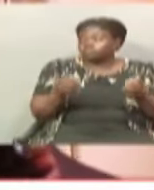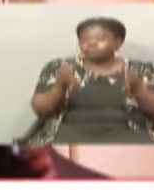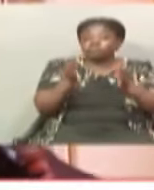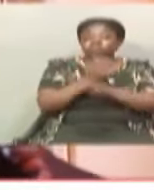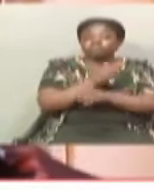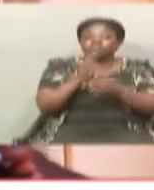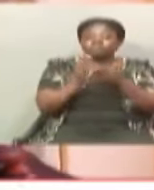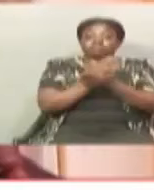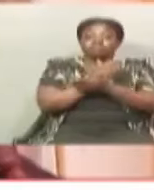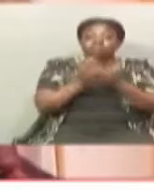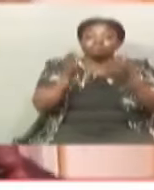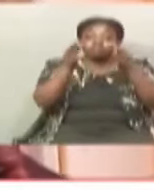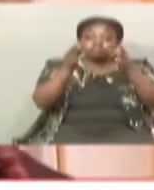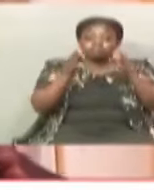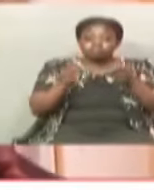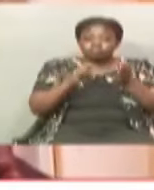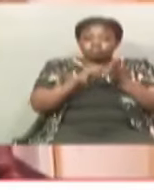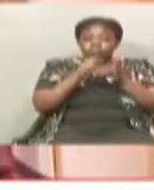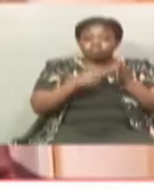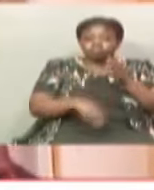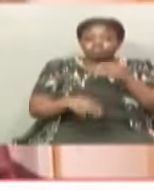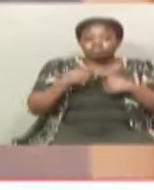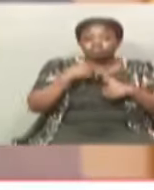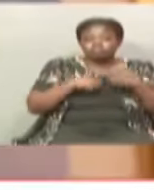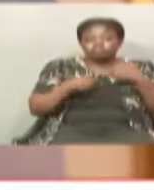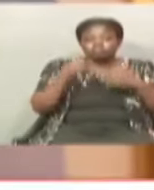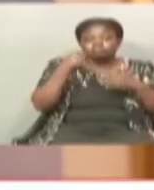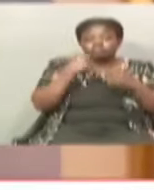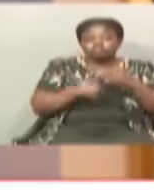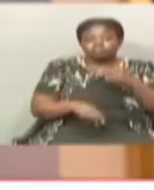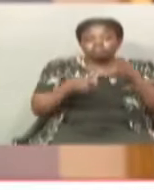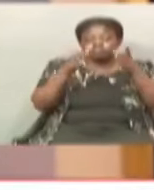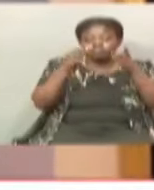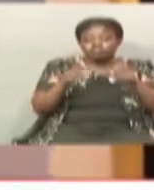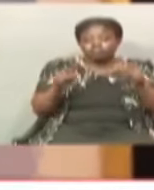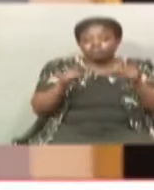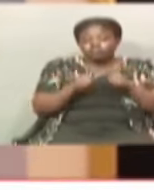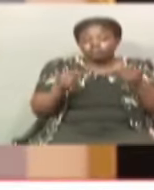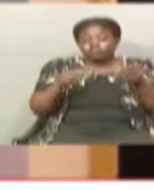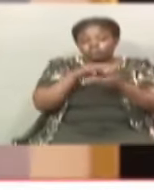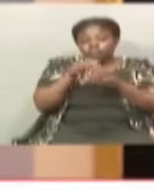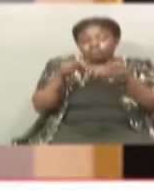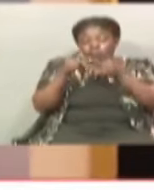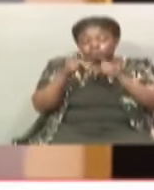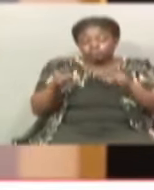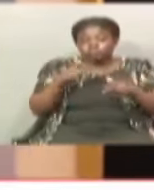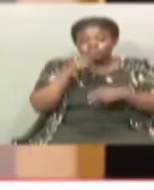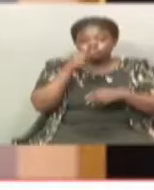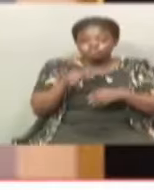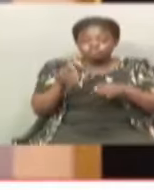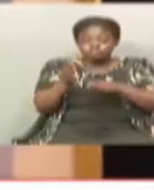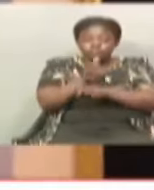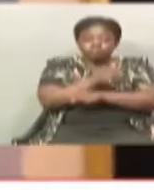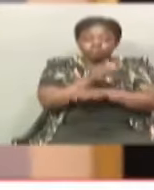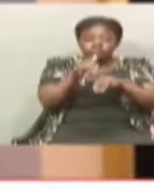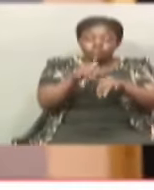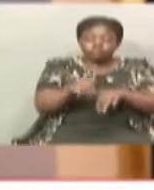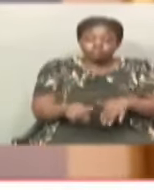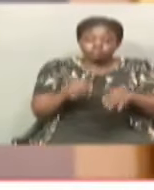tetusoose kugabana bintu. Kitegeeza interest yaabwe eri ku bintu. Bagambe nnikana zino zaatandikira nga kitaawe tannaziikibwa ng'ali